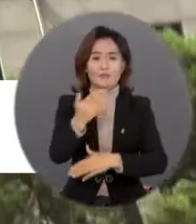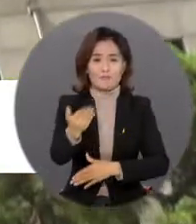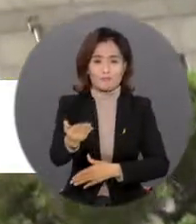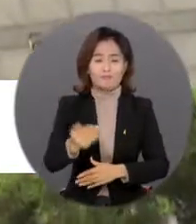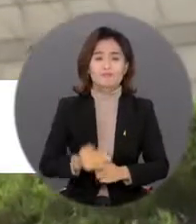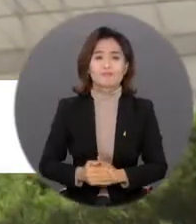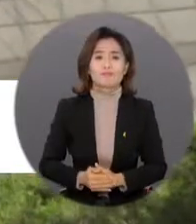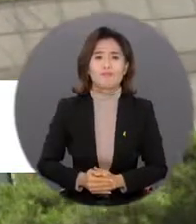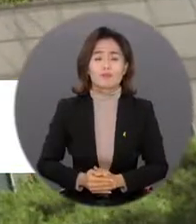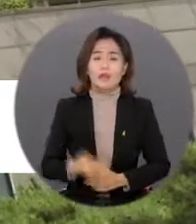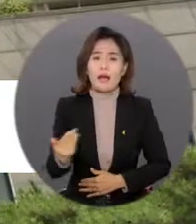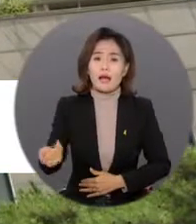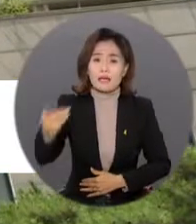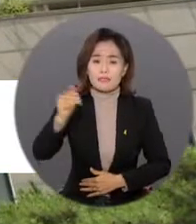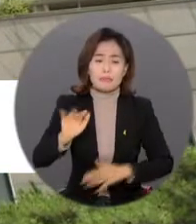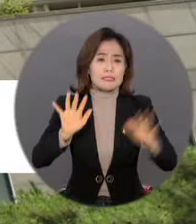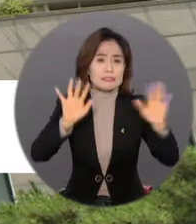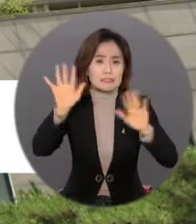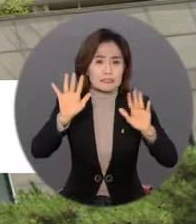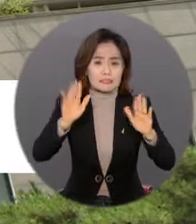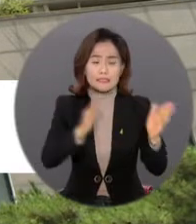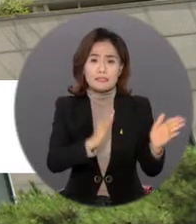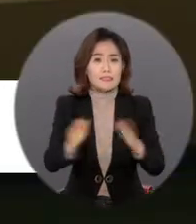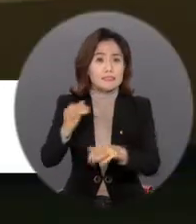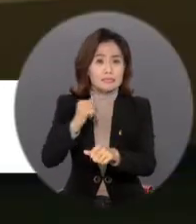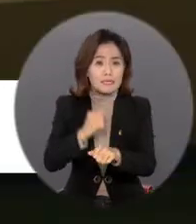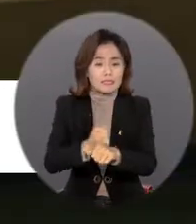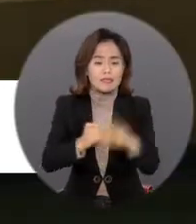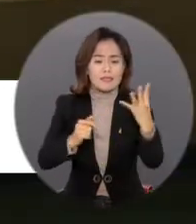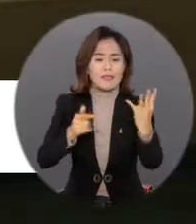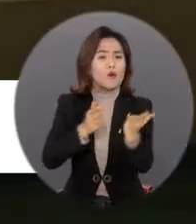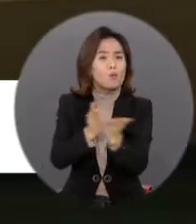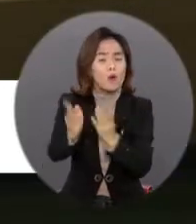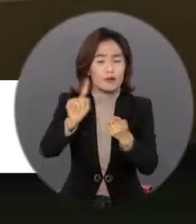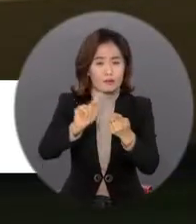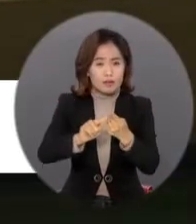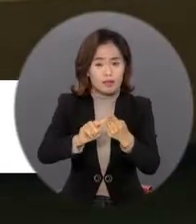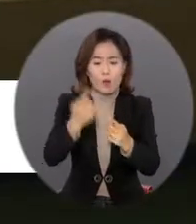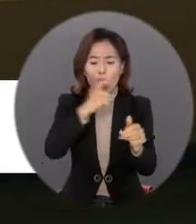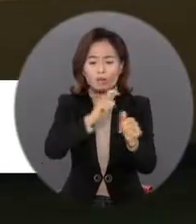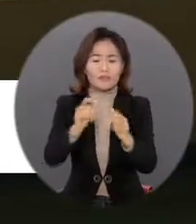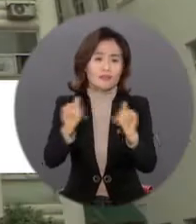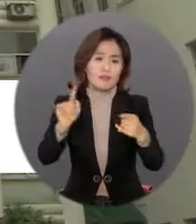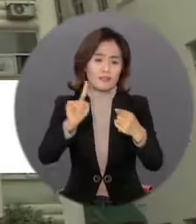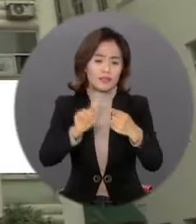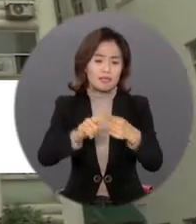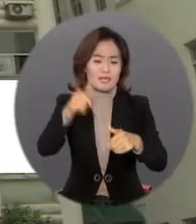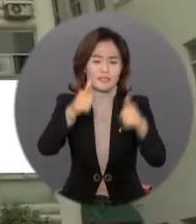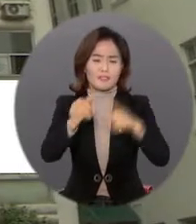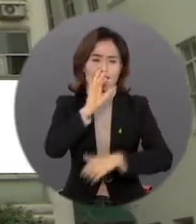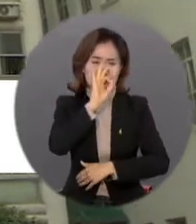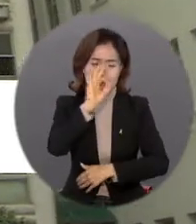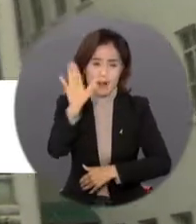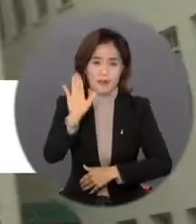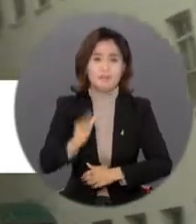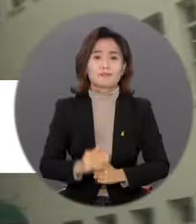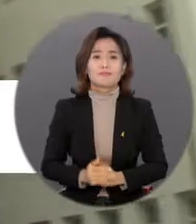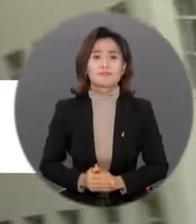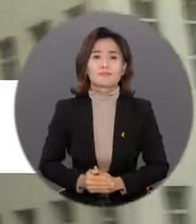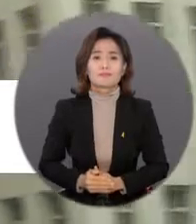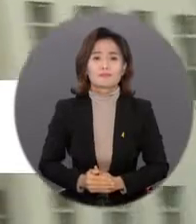했습니다. 하지만 실기가 실시되는 4개 학과에 응시하는 확진자는 시험을 볼 수 없도록